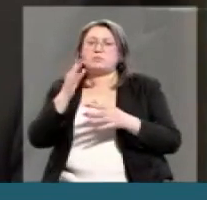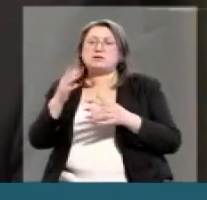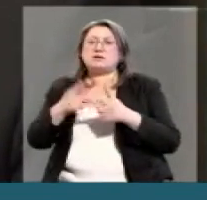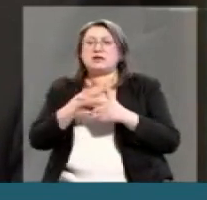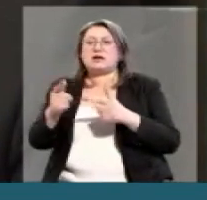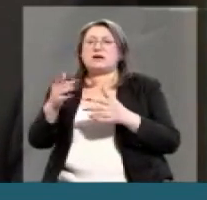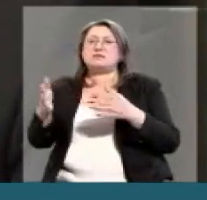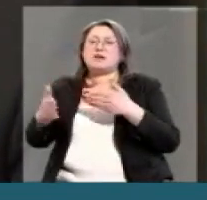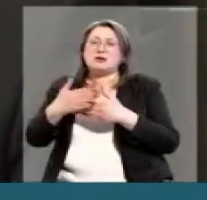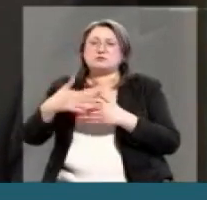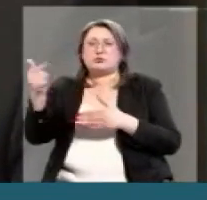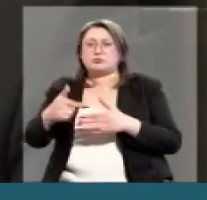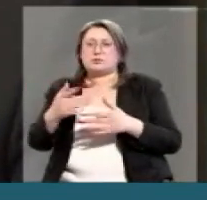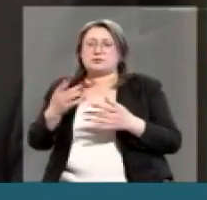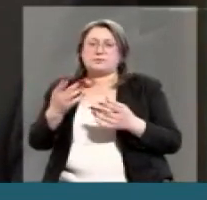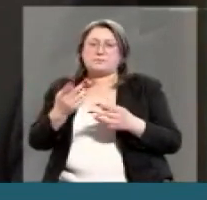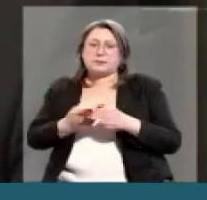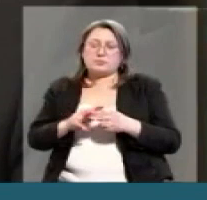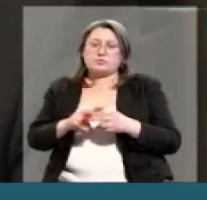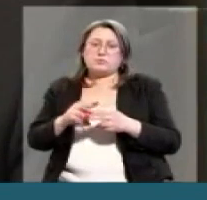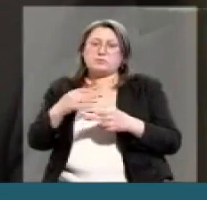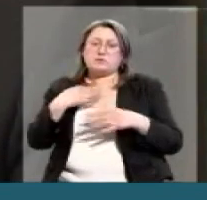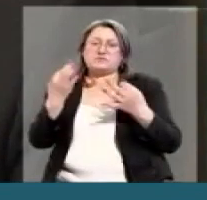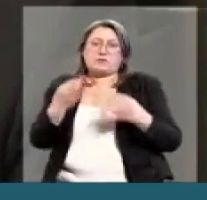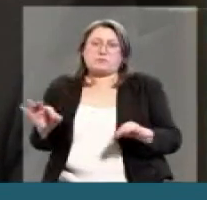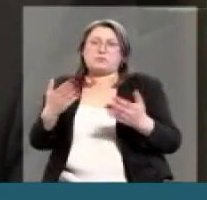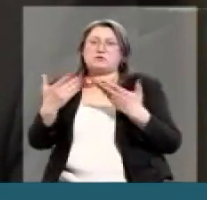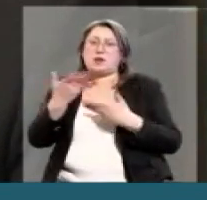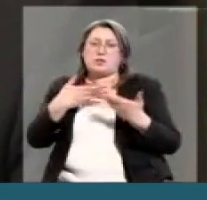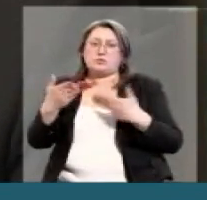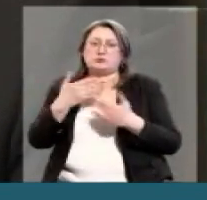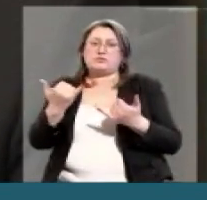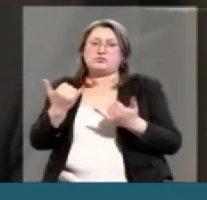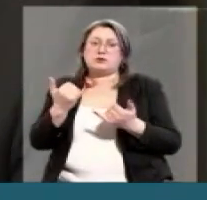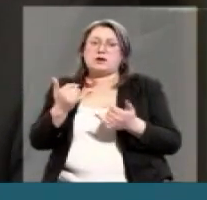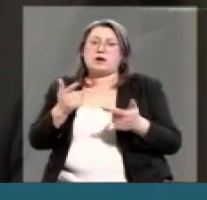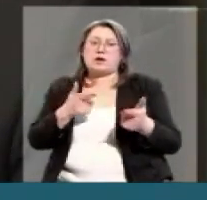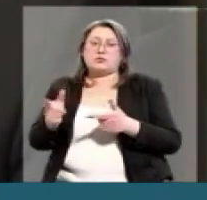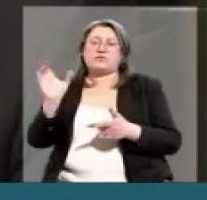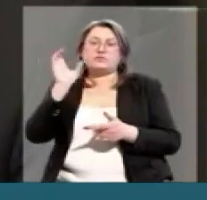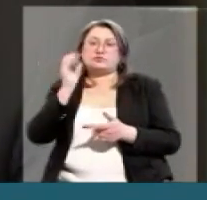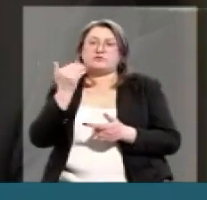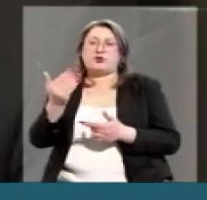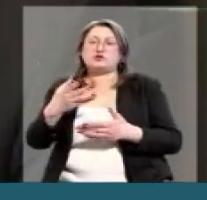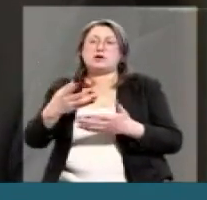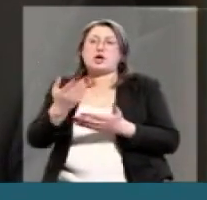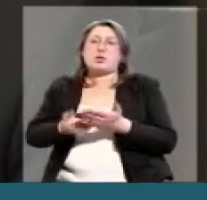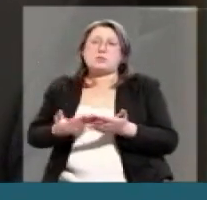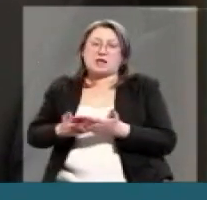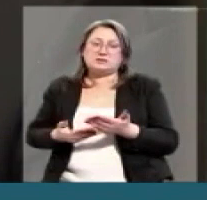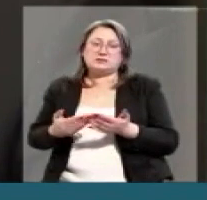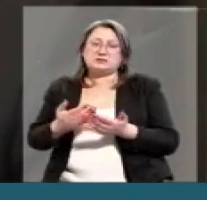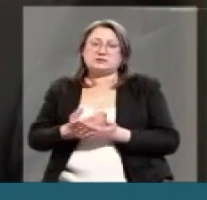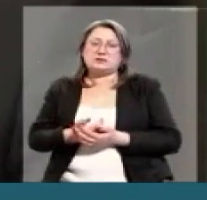иной административной ответственности. Поэтому мы открыты к диалогу. Сегодня на этой площадке готов выслушать ваши рекомендации. И